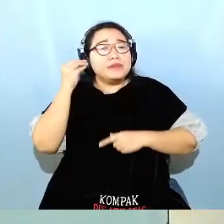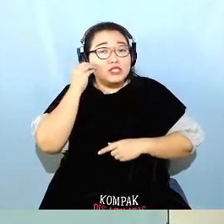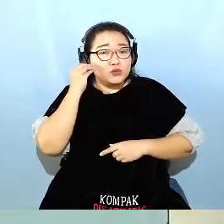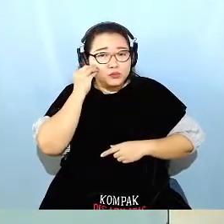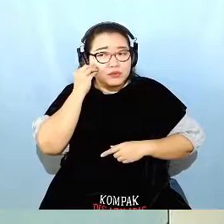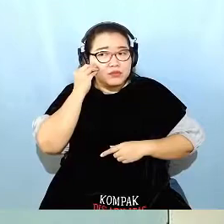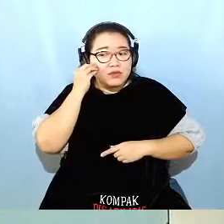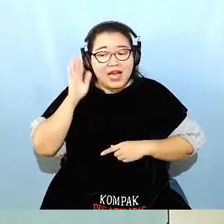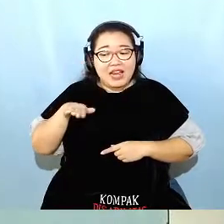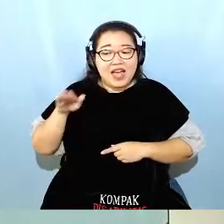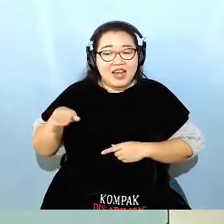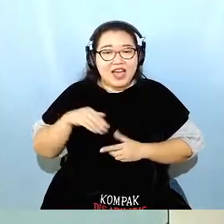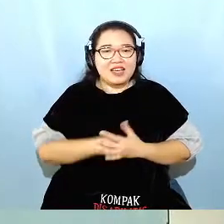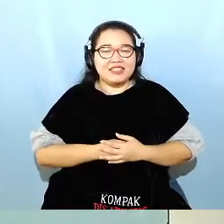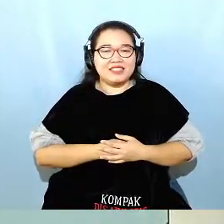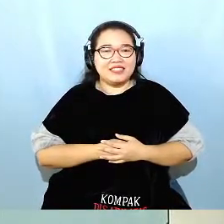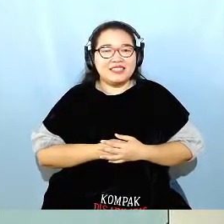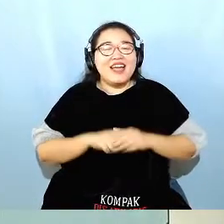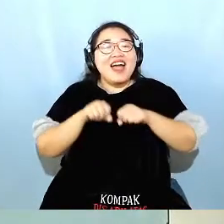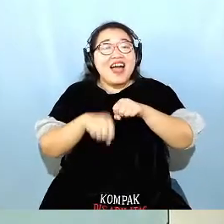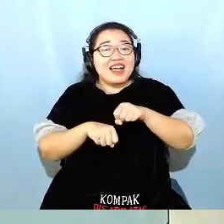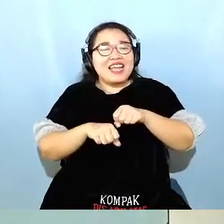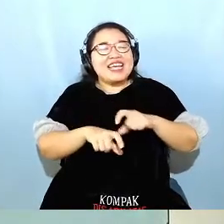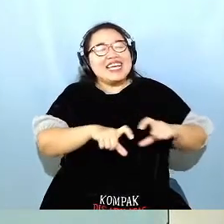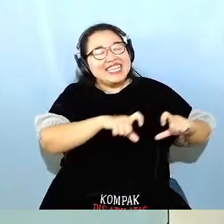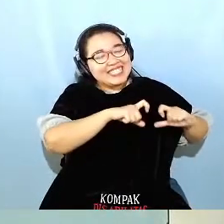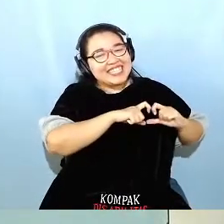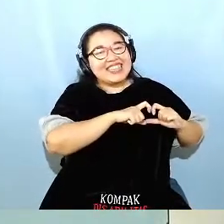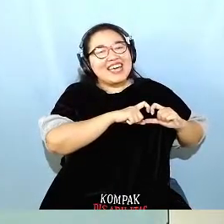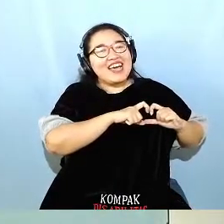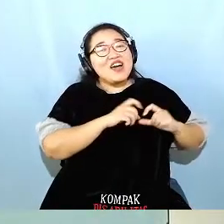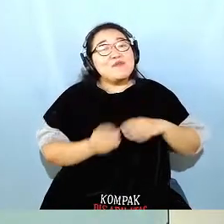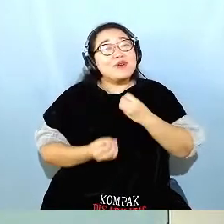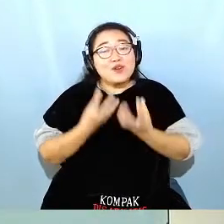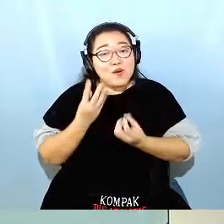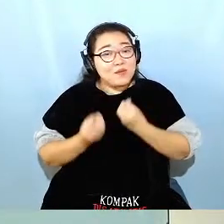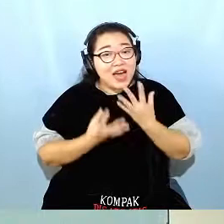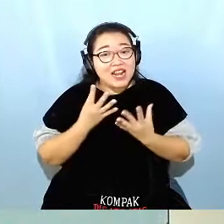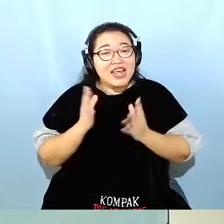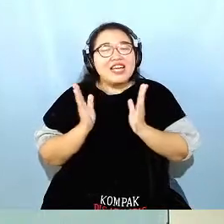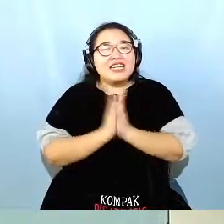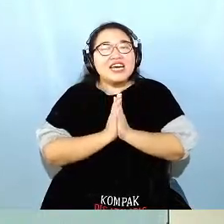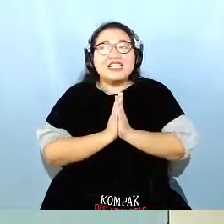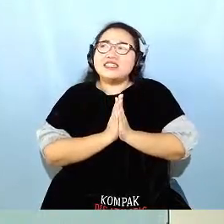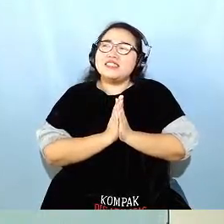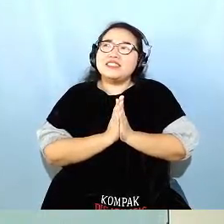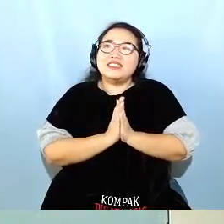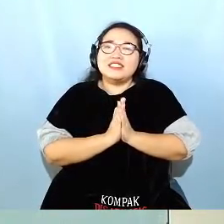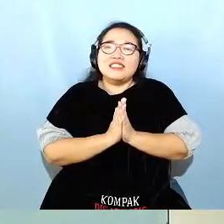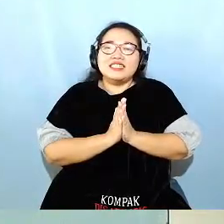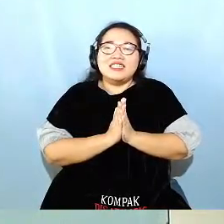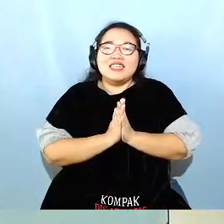ada putus-putusnya kekal abadi. Aku cinta padamu. Terus dikecup keras sekali sampai tetangga dengar